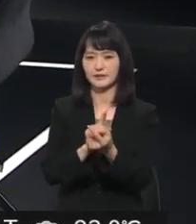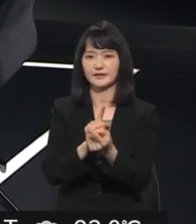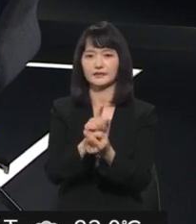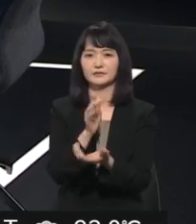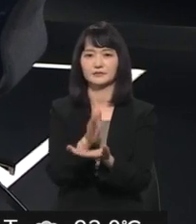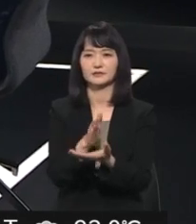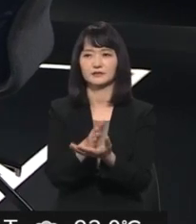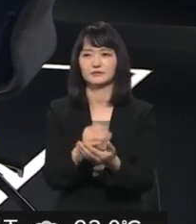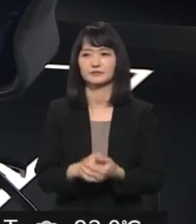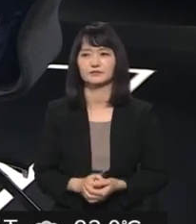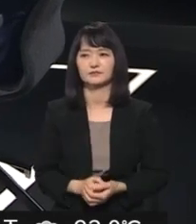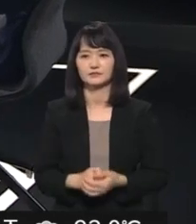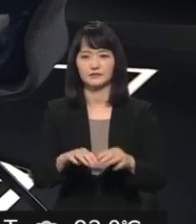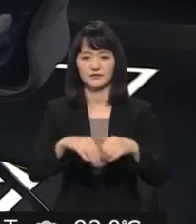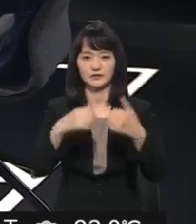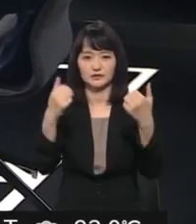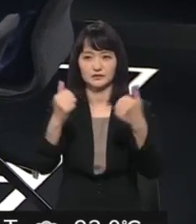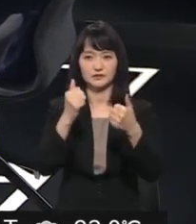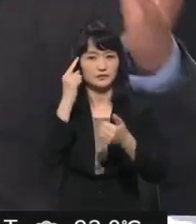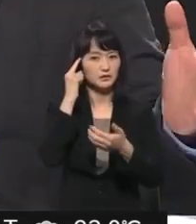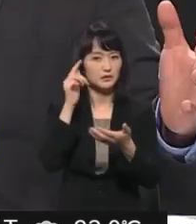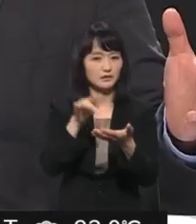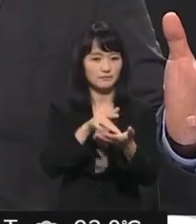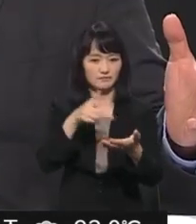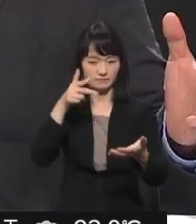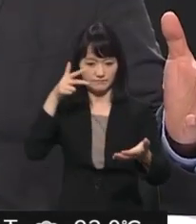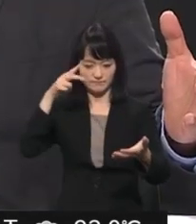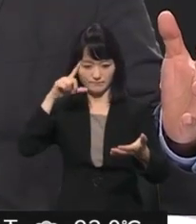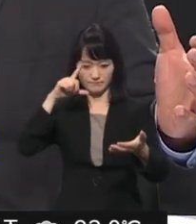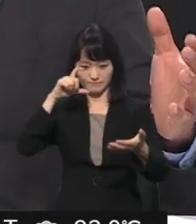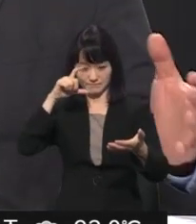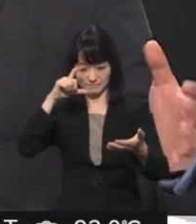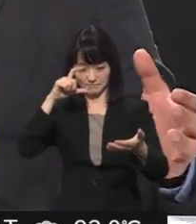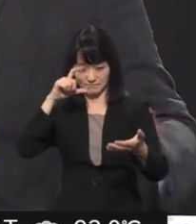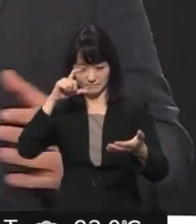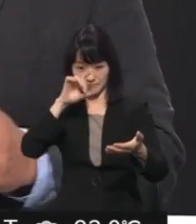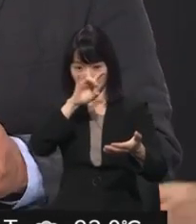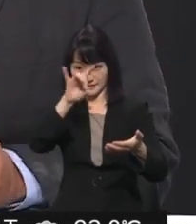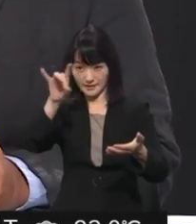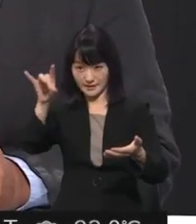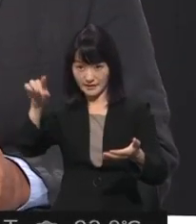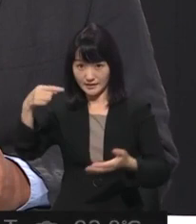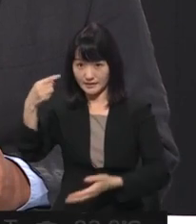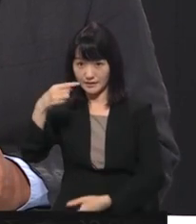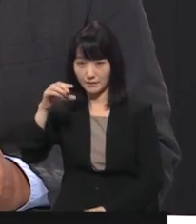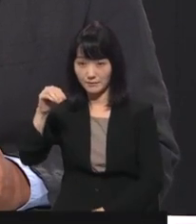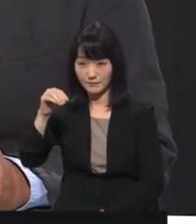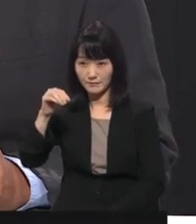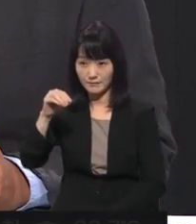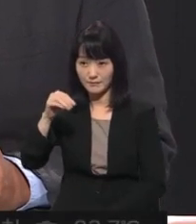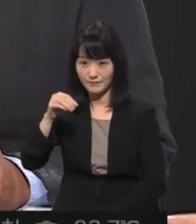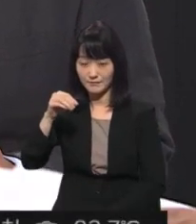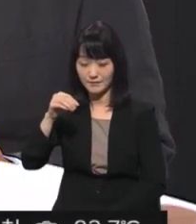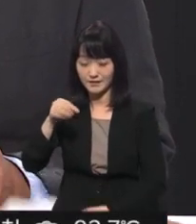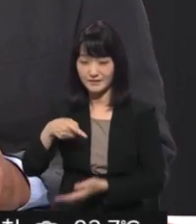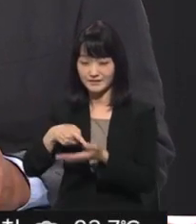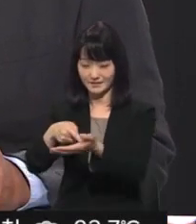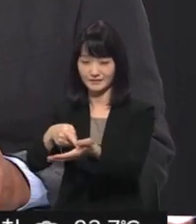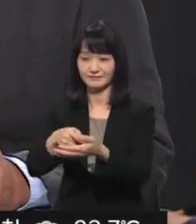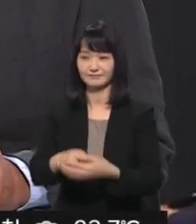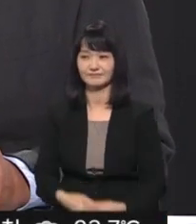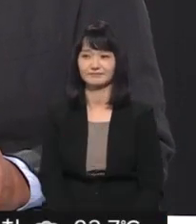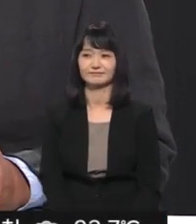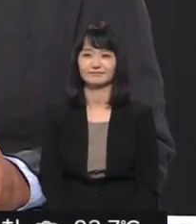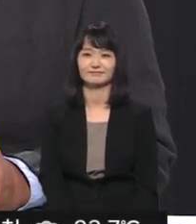쓰는거 찍는 사람 장당 1000만 원 이런거 현상금을 거는 거죠 어 근데 얘 장계 아 아 예전에 한번 너 히라도 에 오늘